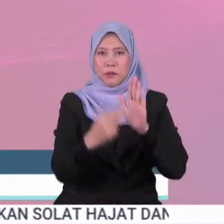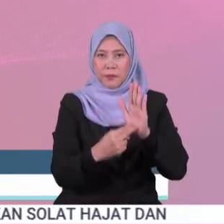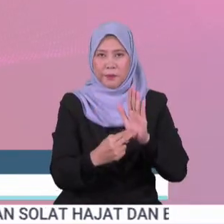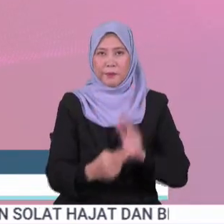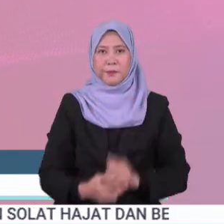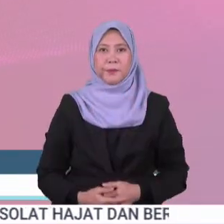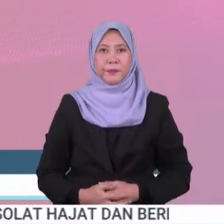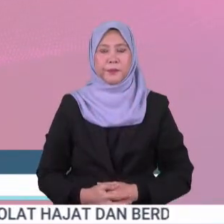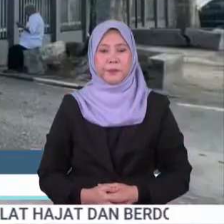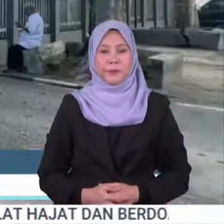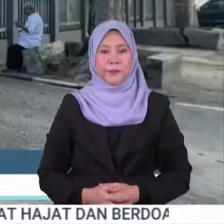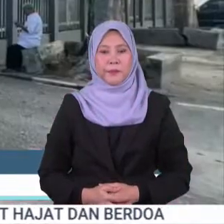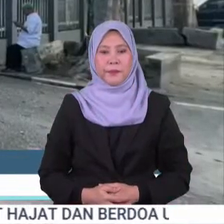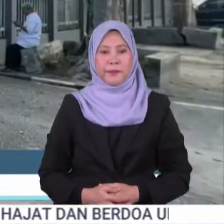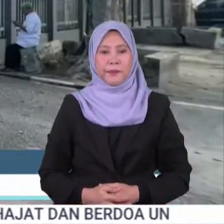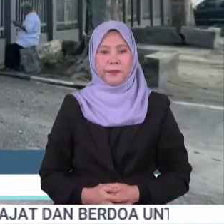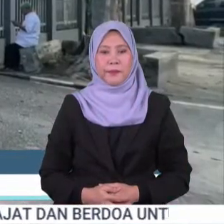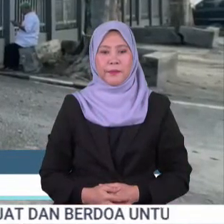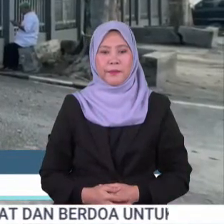Keseksaan.